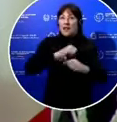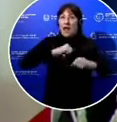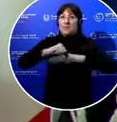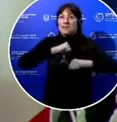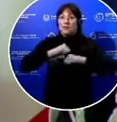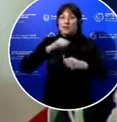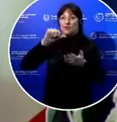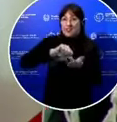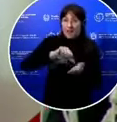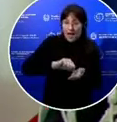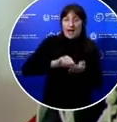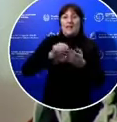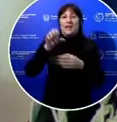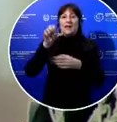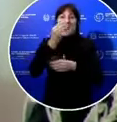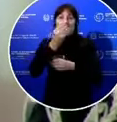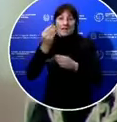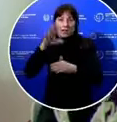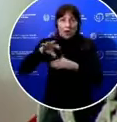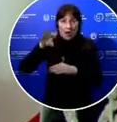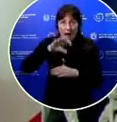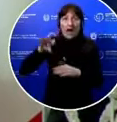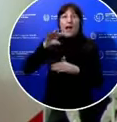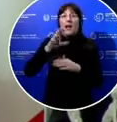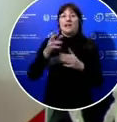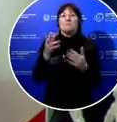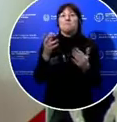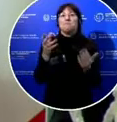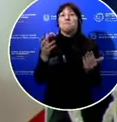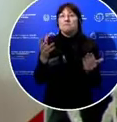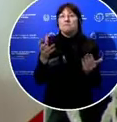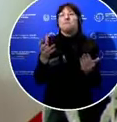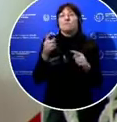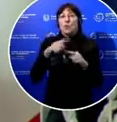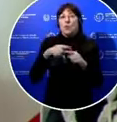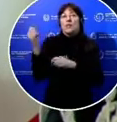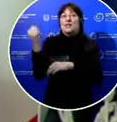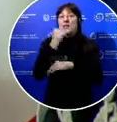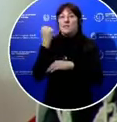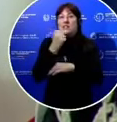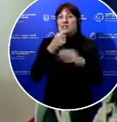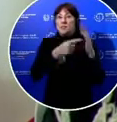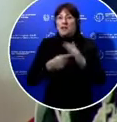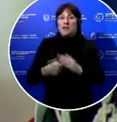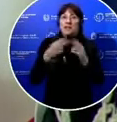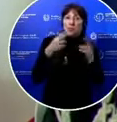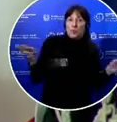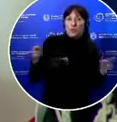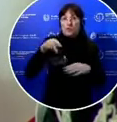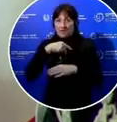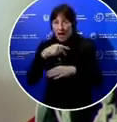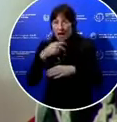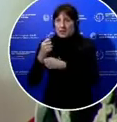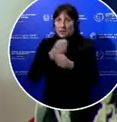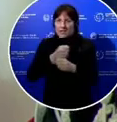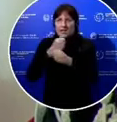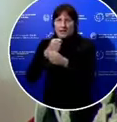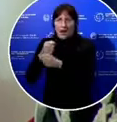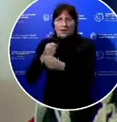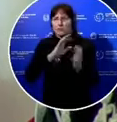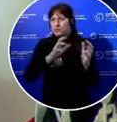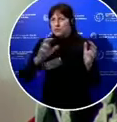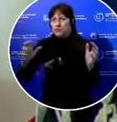regioni, degli enti locali, dei servizi per le dipendenze pubblici e privati, degli ordini